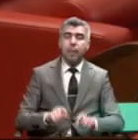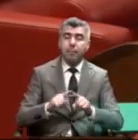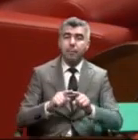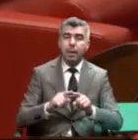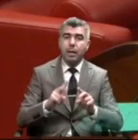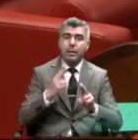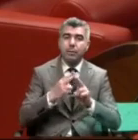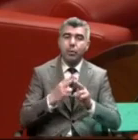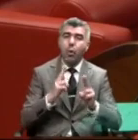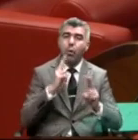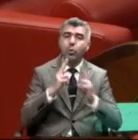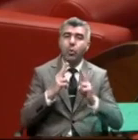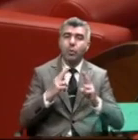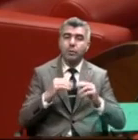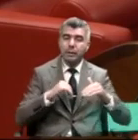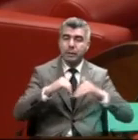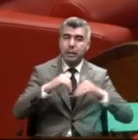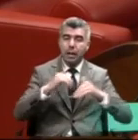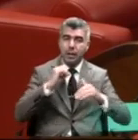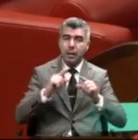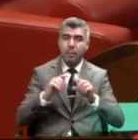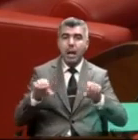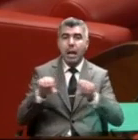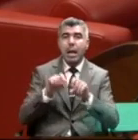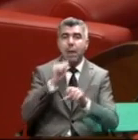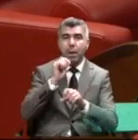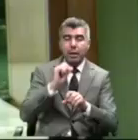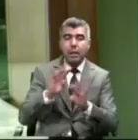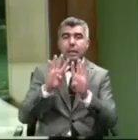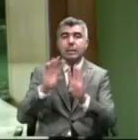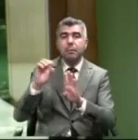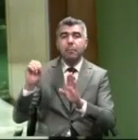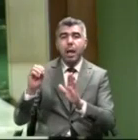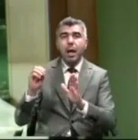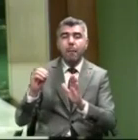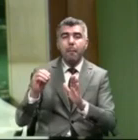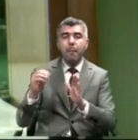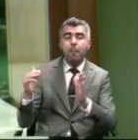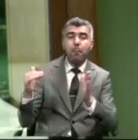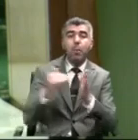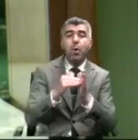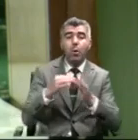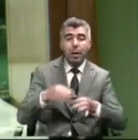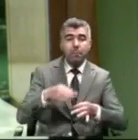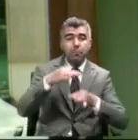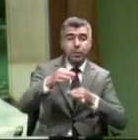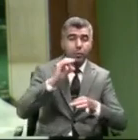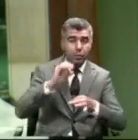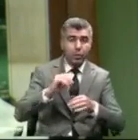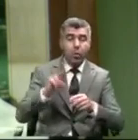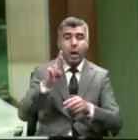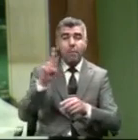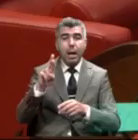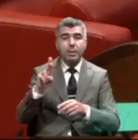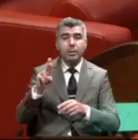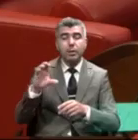ينقلنا اكثر من 800 مليون الحوض للرباط في الاول ومن بعد سد المسيره باش يعطينا